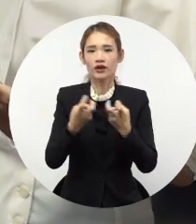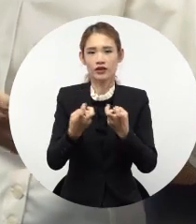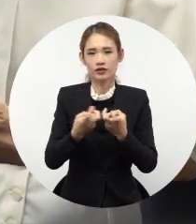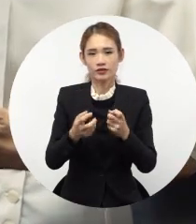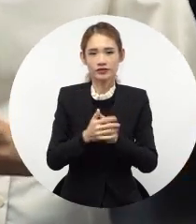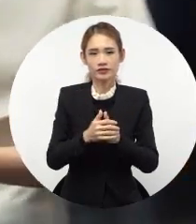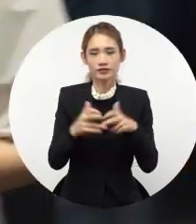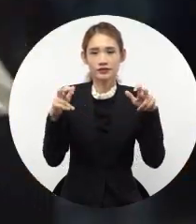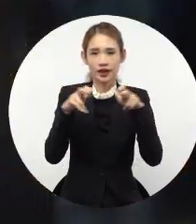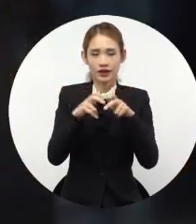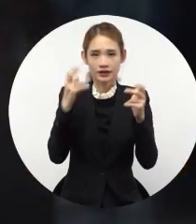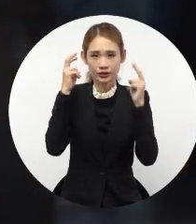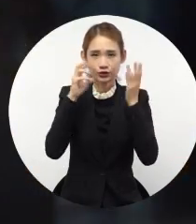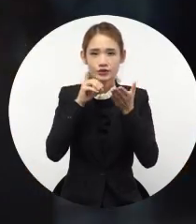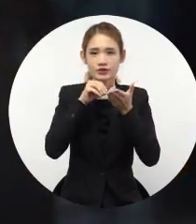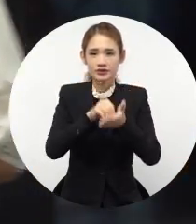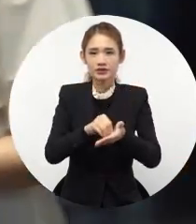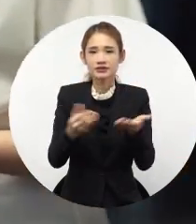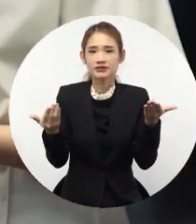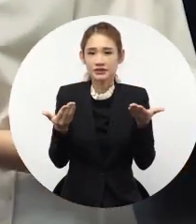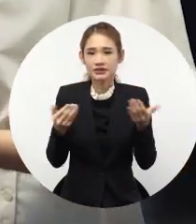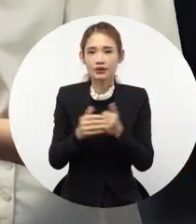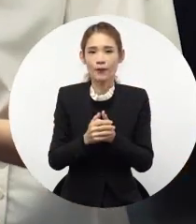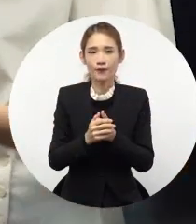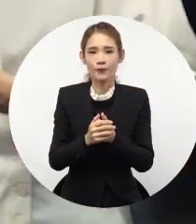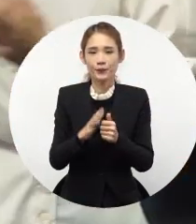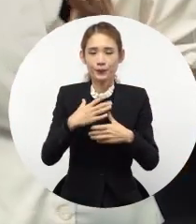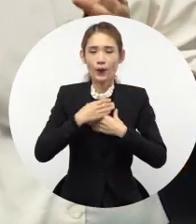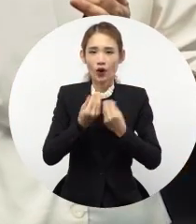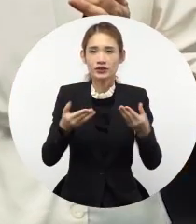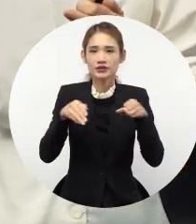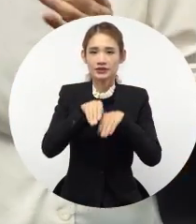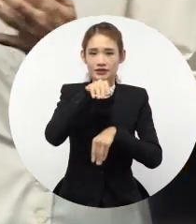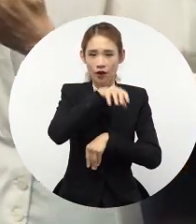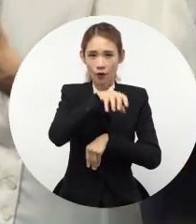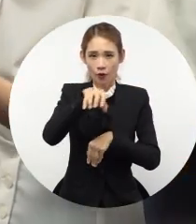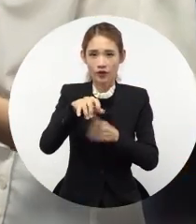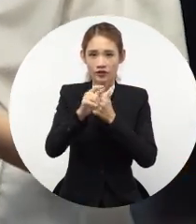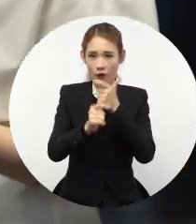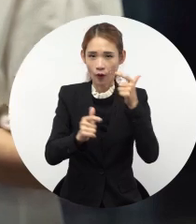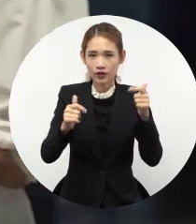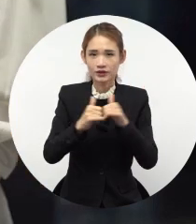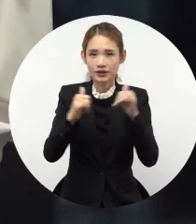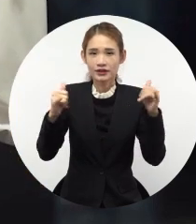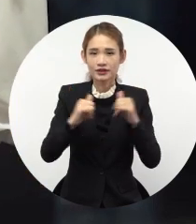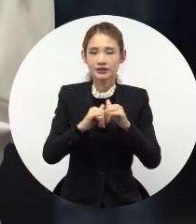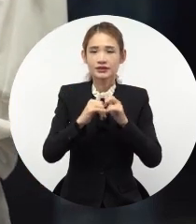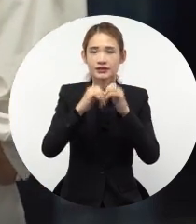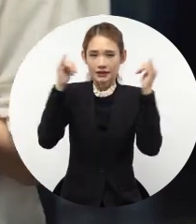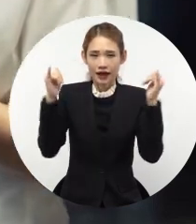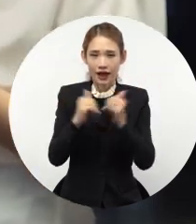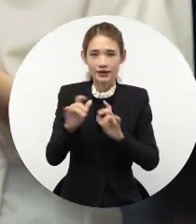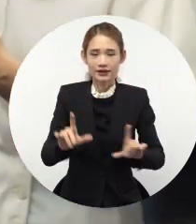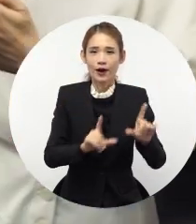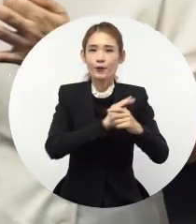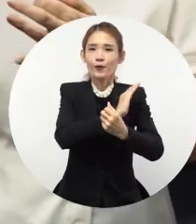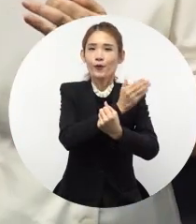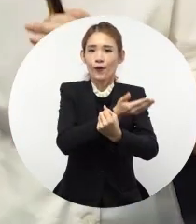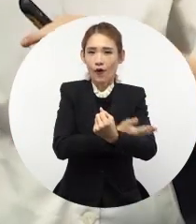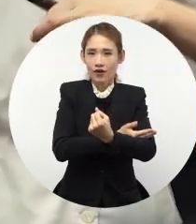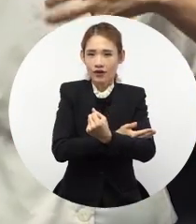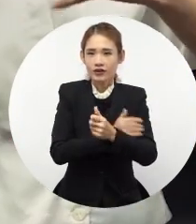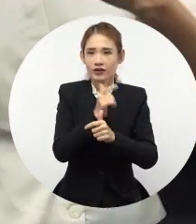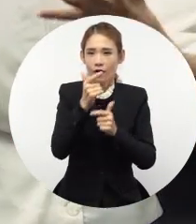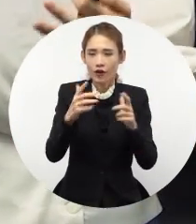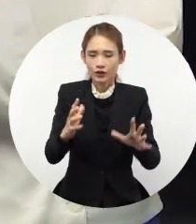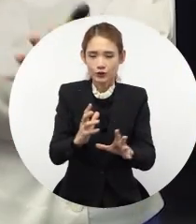어떻게 해야 하나, 장애인의 취업, 직업은 어떻게 해야 하나, 편의시설 등등 장애인의 인간다운 삶과 권리와